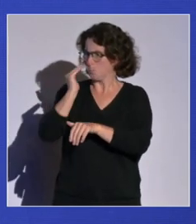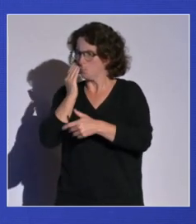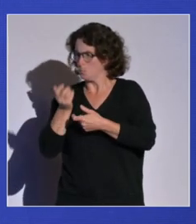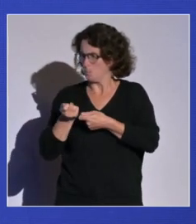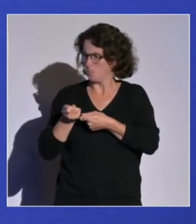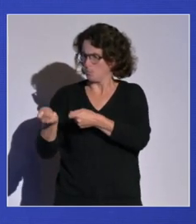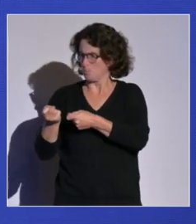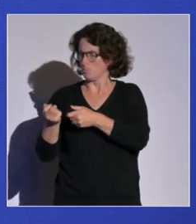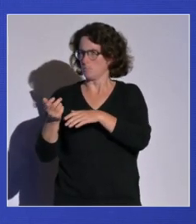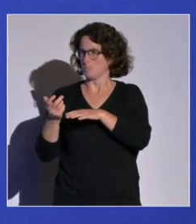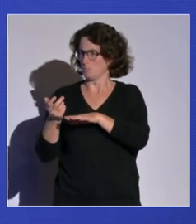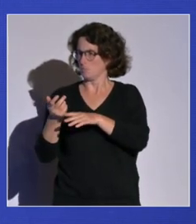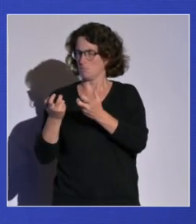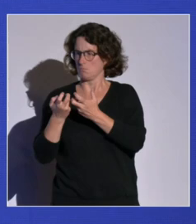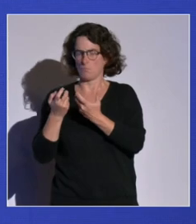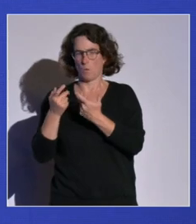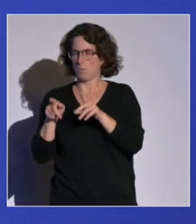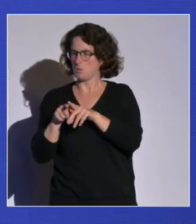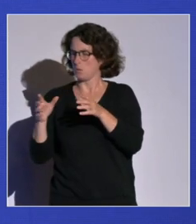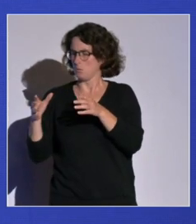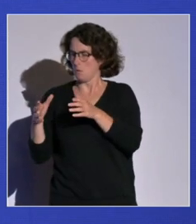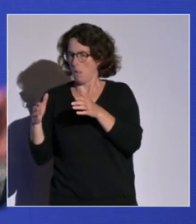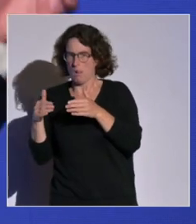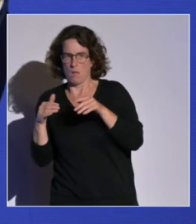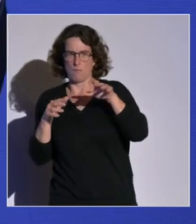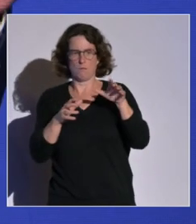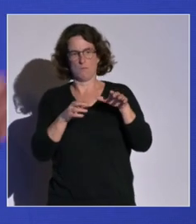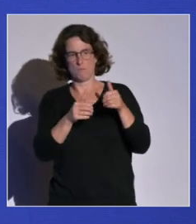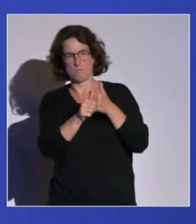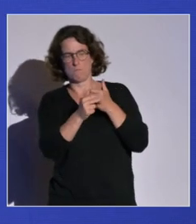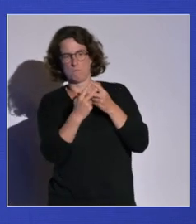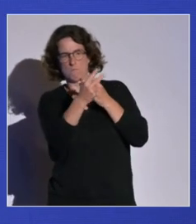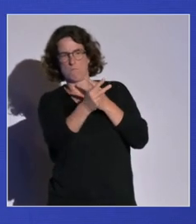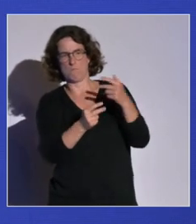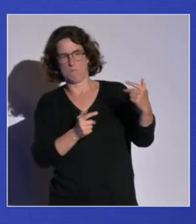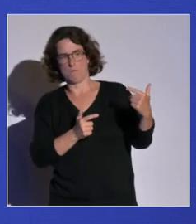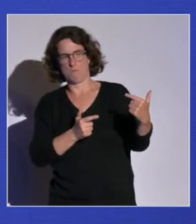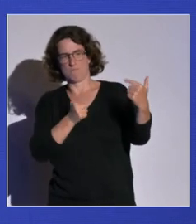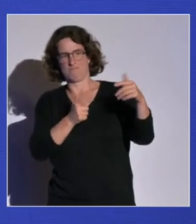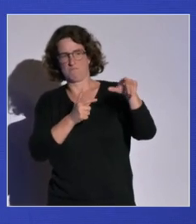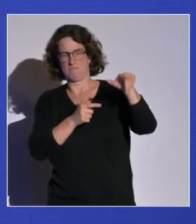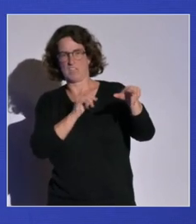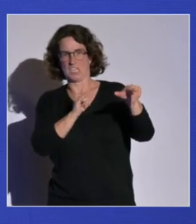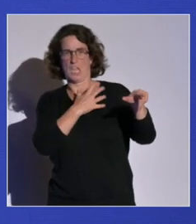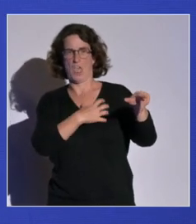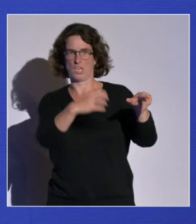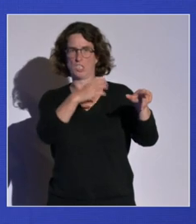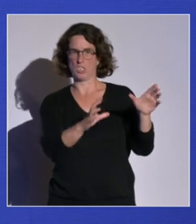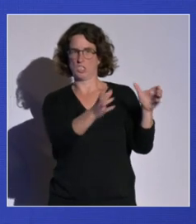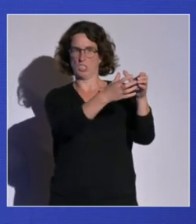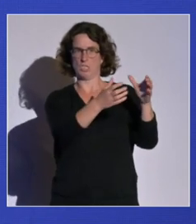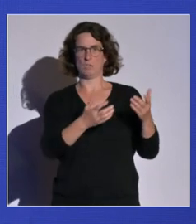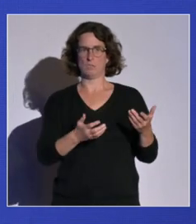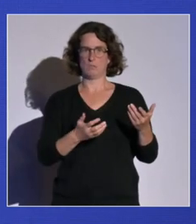ennemis, c'est les riches. Bon, ça c'est la bipolarisation. Et nous sommes, au fond, du côté